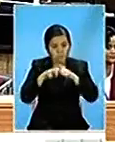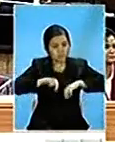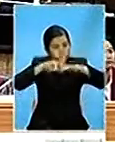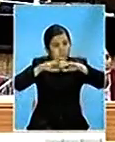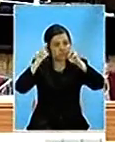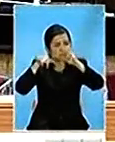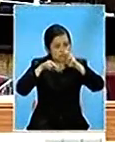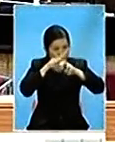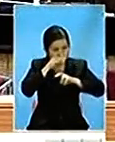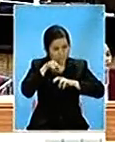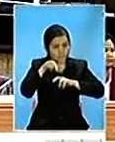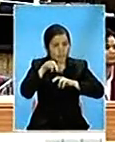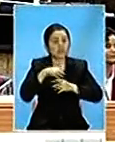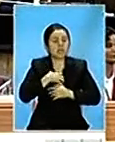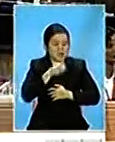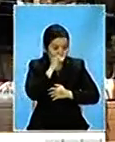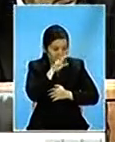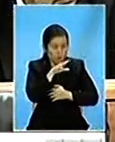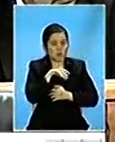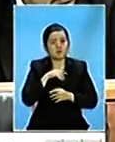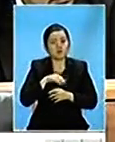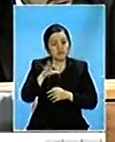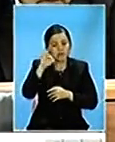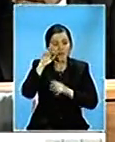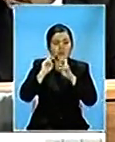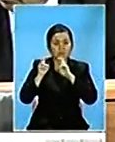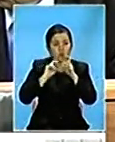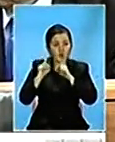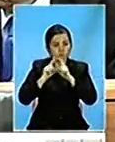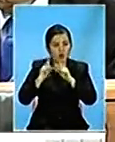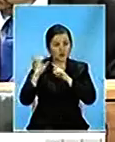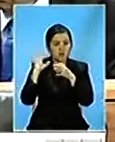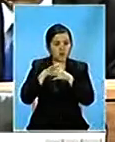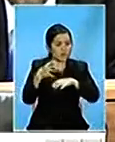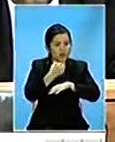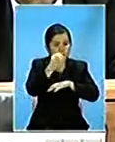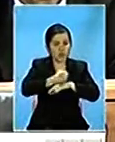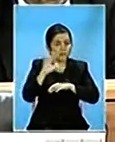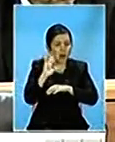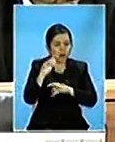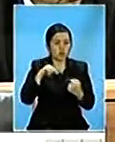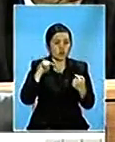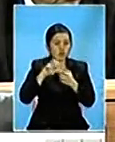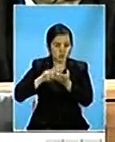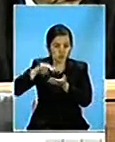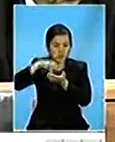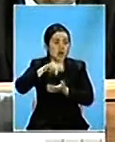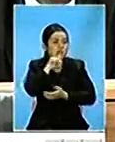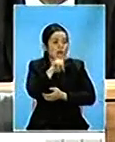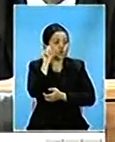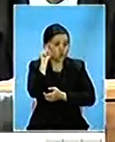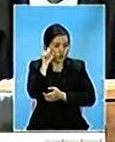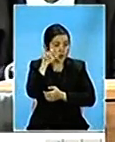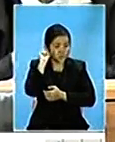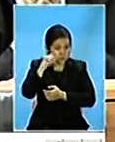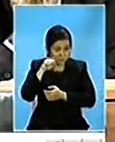มก็เรียนท่านประธานครับว่าเราก็ไม่อยากเอาเรื่องนี้มาเป็นเรื่องการเมืองนะครับจะเห็นว่าสักครู่นี้นี่คุณอัธวิทย์ลุกขึ้นถามกระทู้สดเนี่ยก็